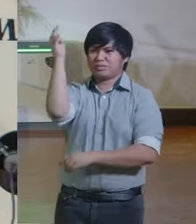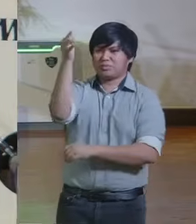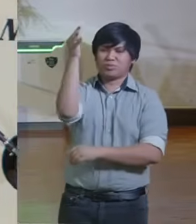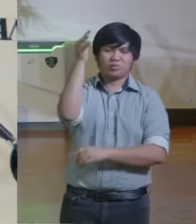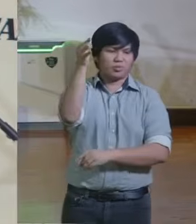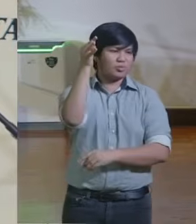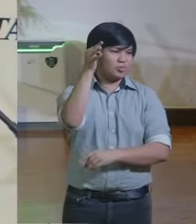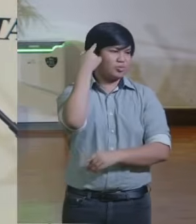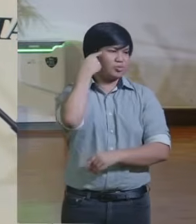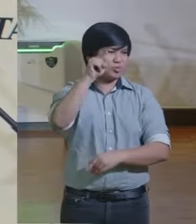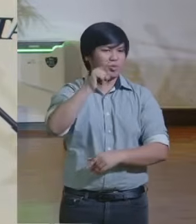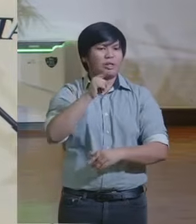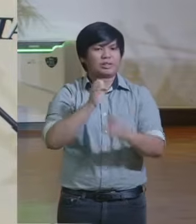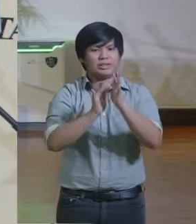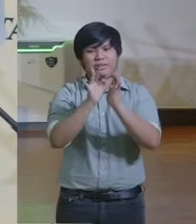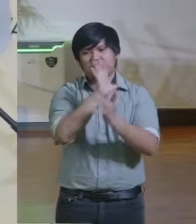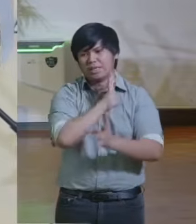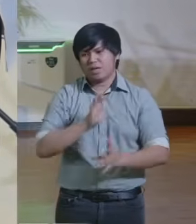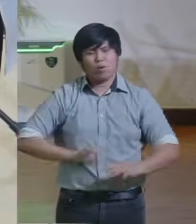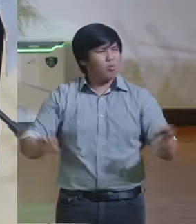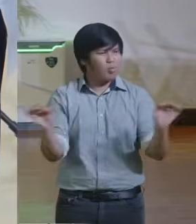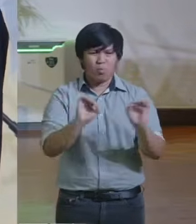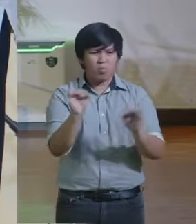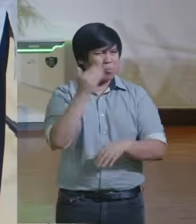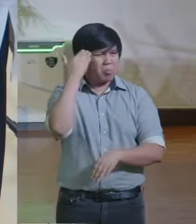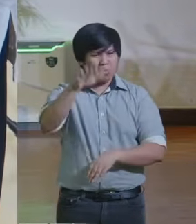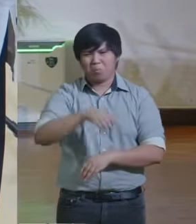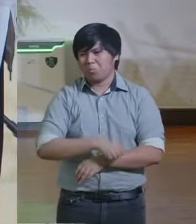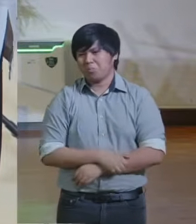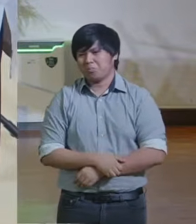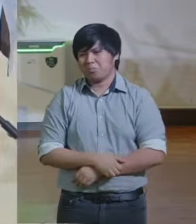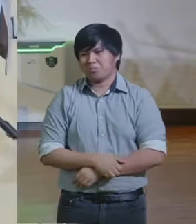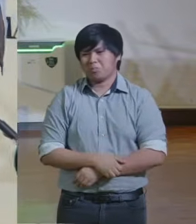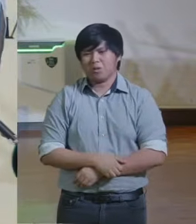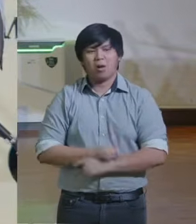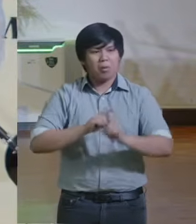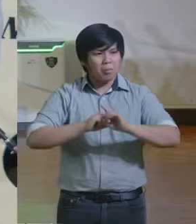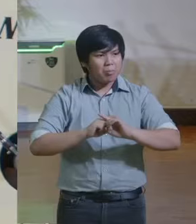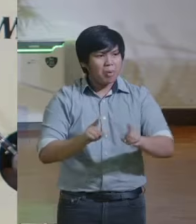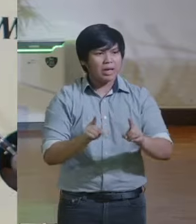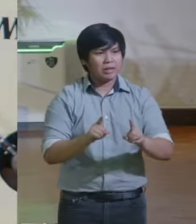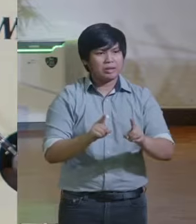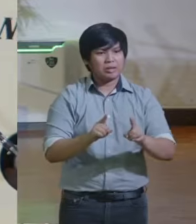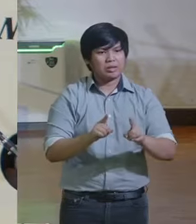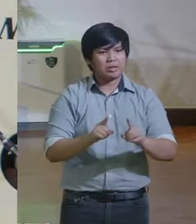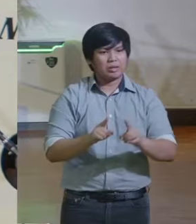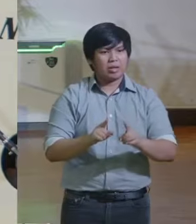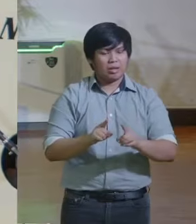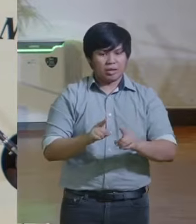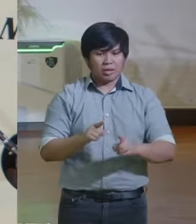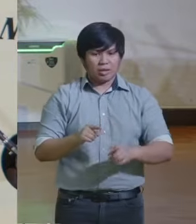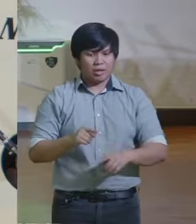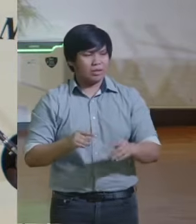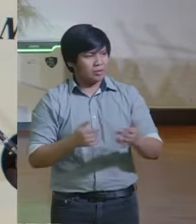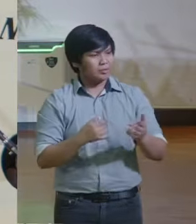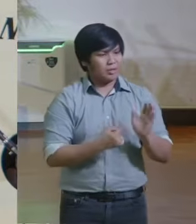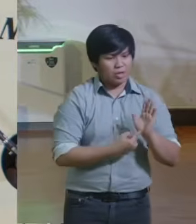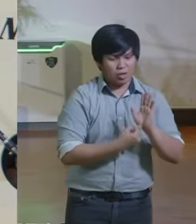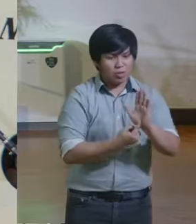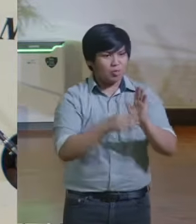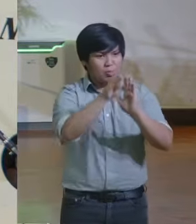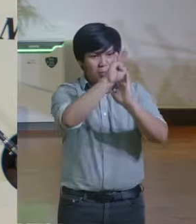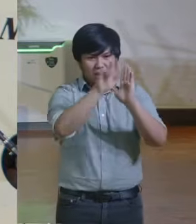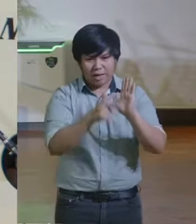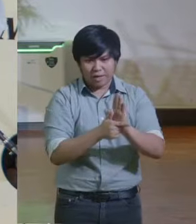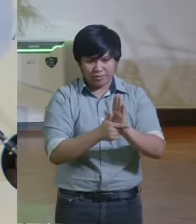Kristyanismo. Wala po sa kanyang tendency. Wala po sa kanyang background. In fact, ang nasa background